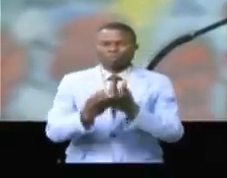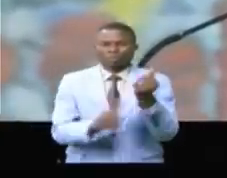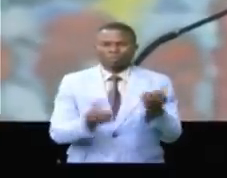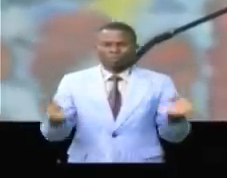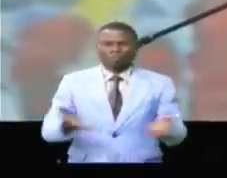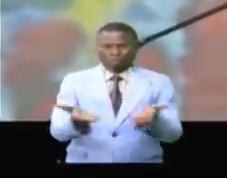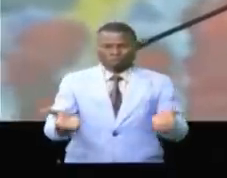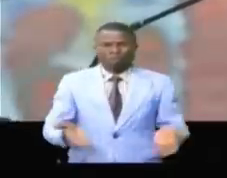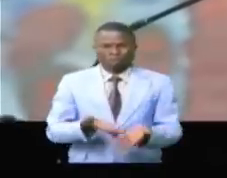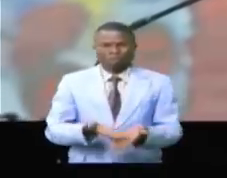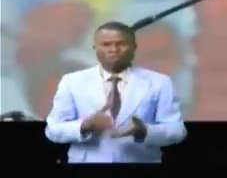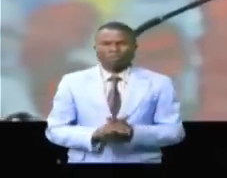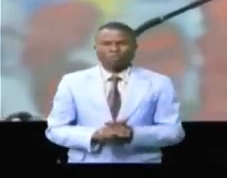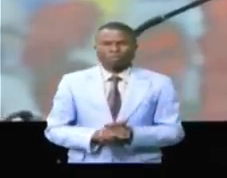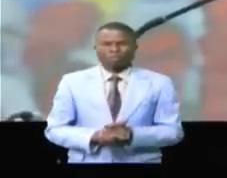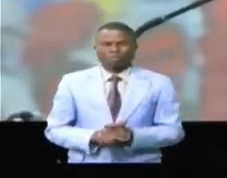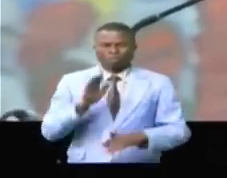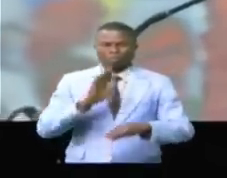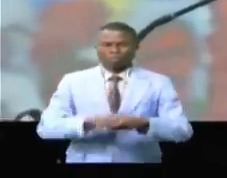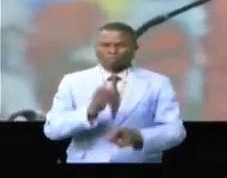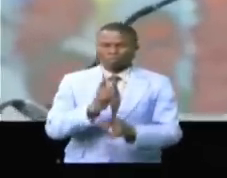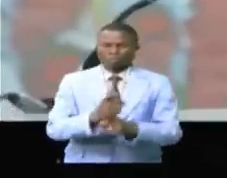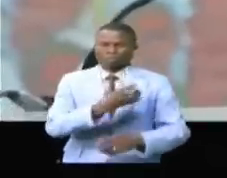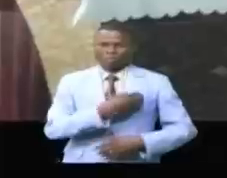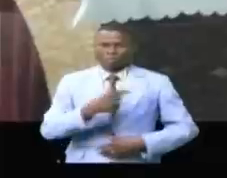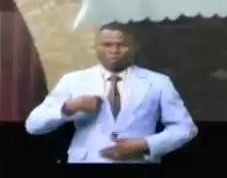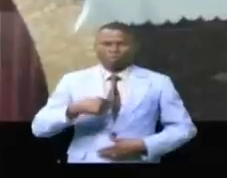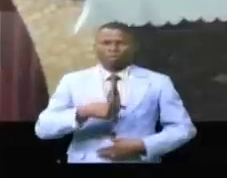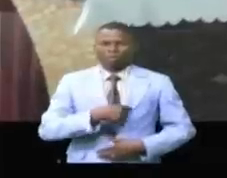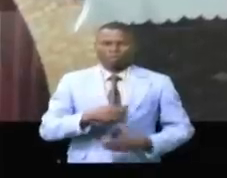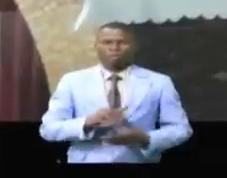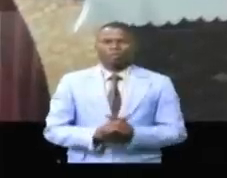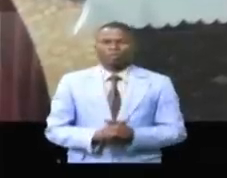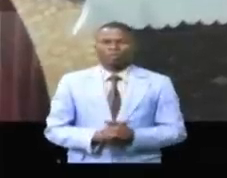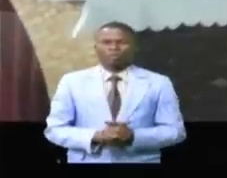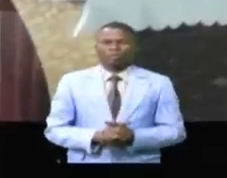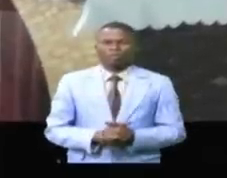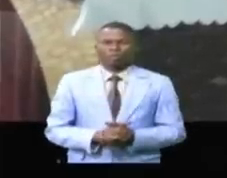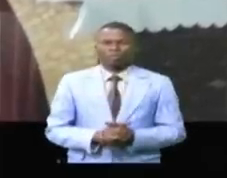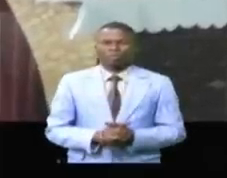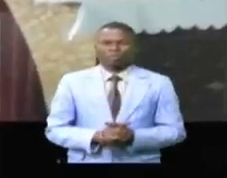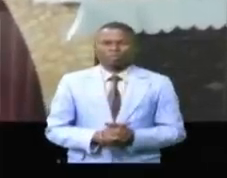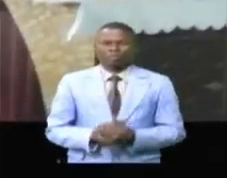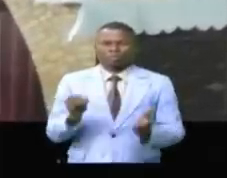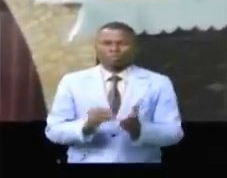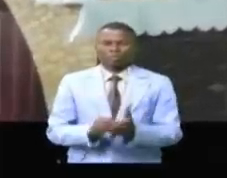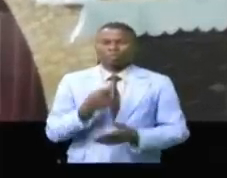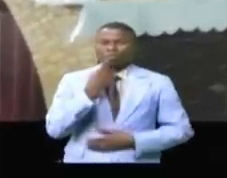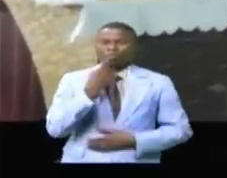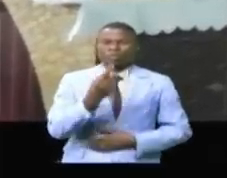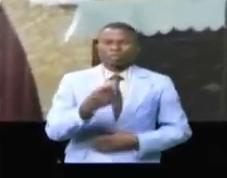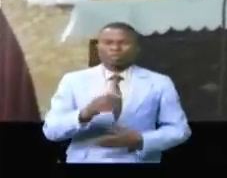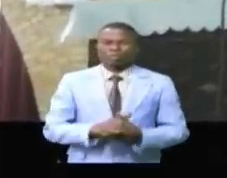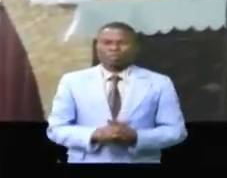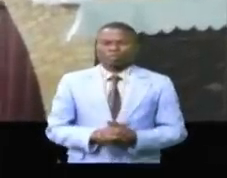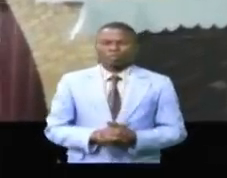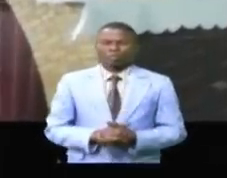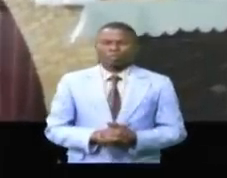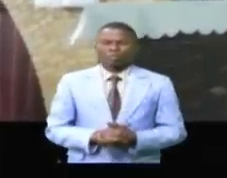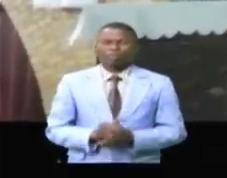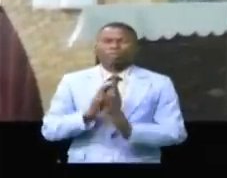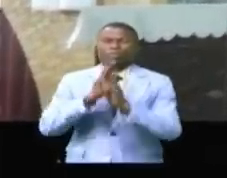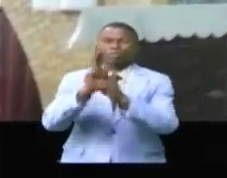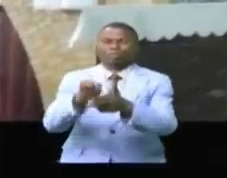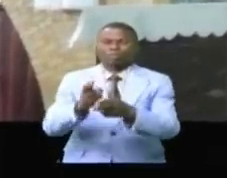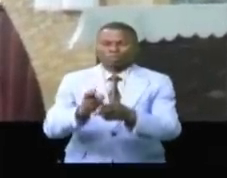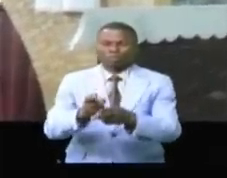Sese Seko. Cela nous touche profondément. Je voudrais également dire que par la réponse que vous